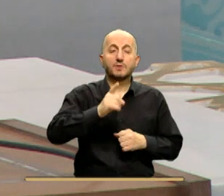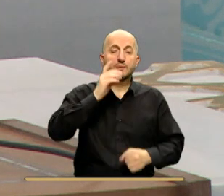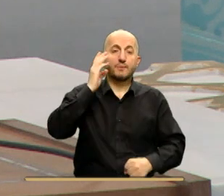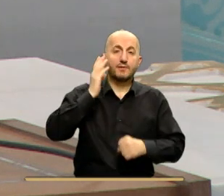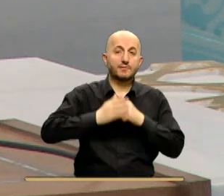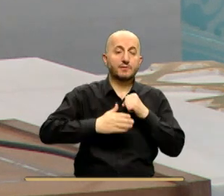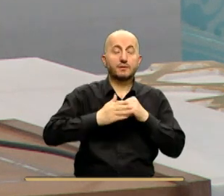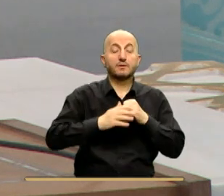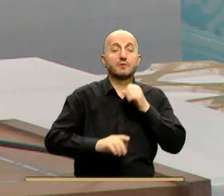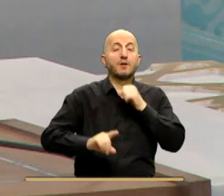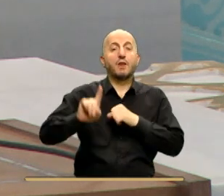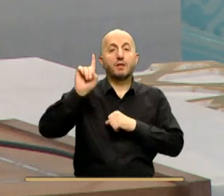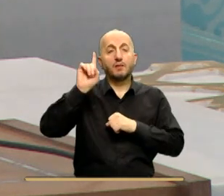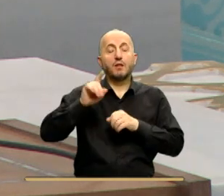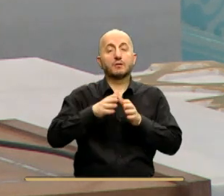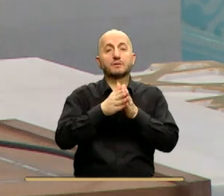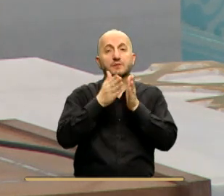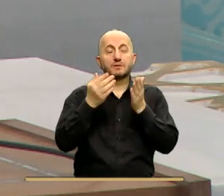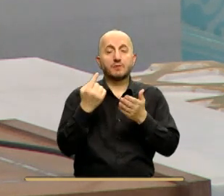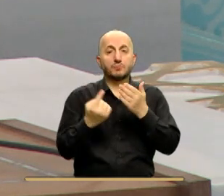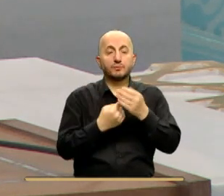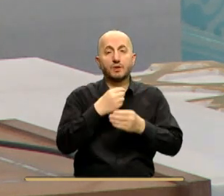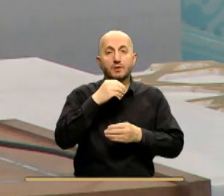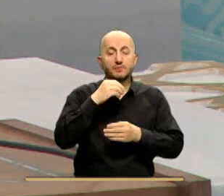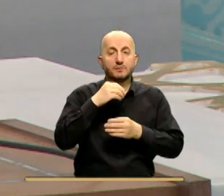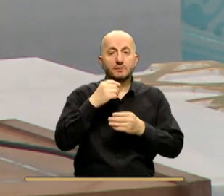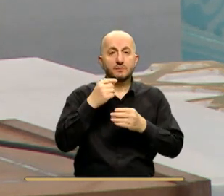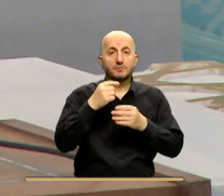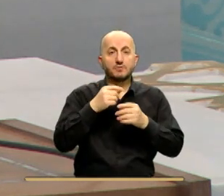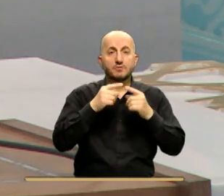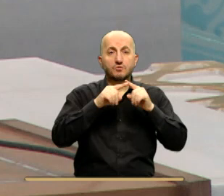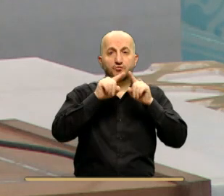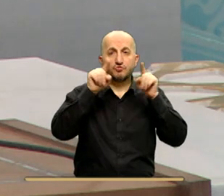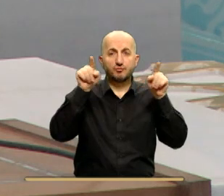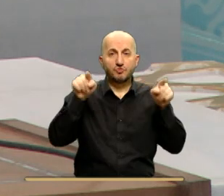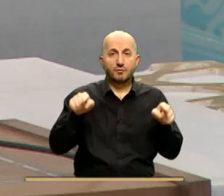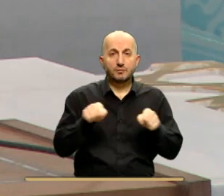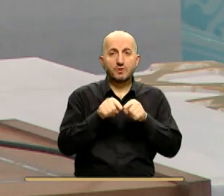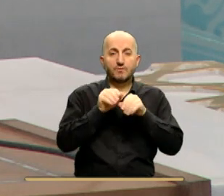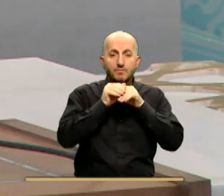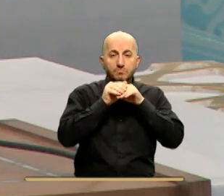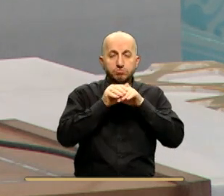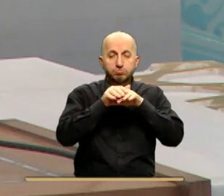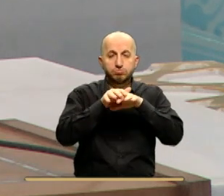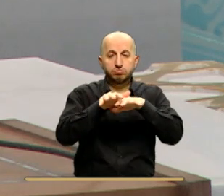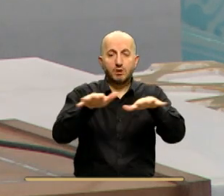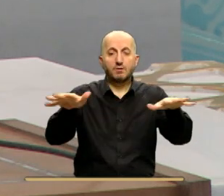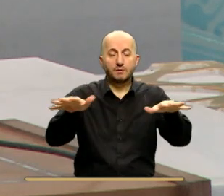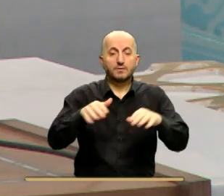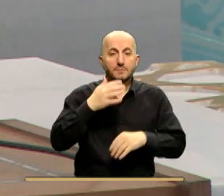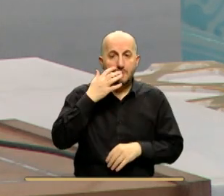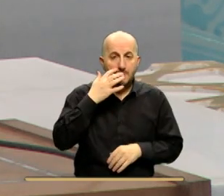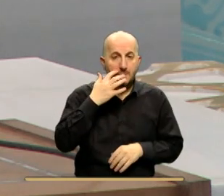yasakları, Allah'ın kitabı Kur'an-ı Azimüşşan çepeçevre yayılmıştır elhamdülillah.